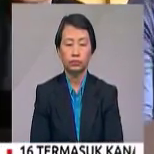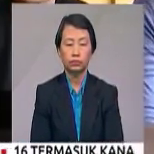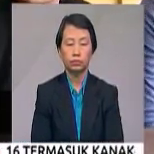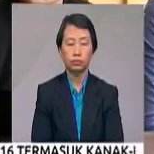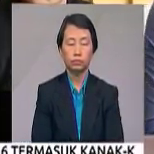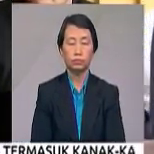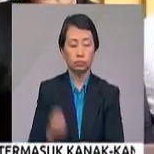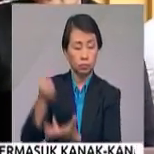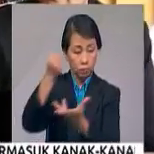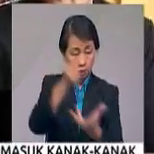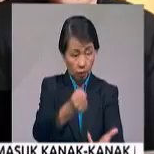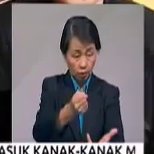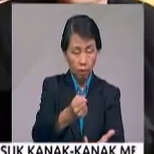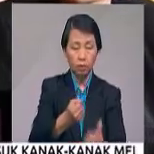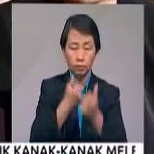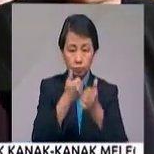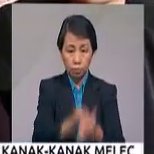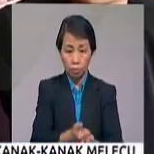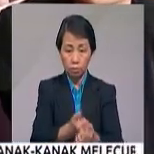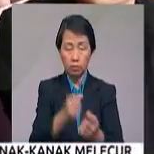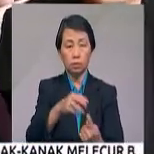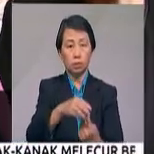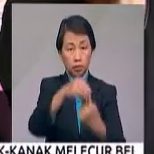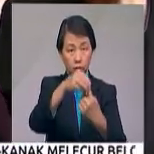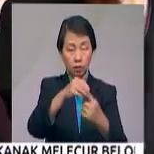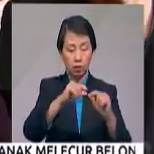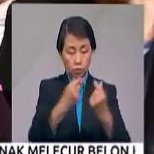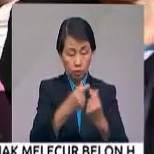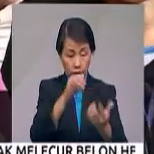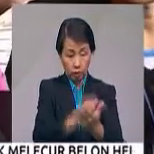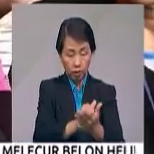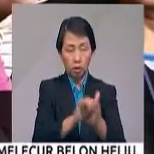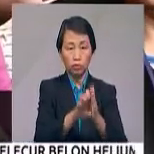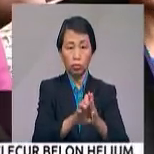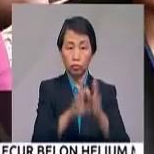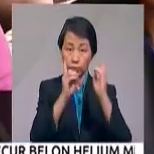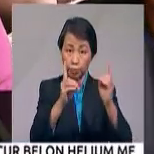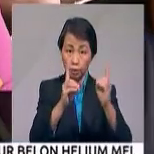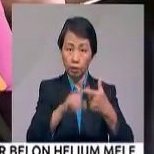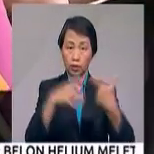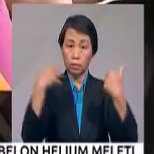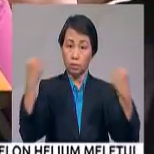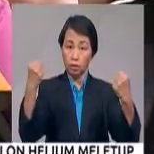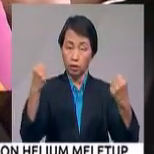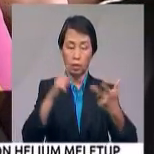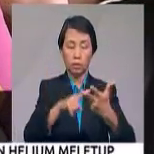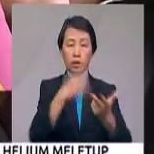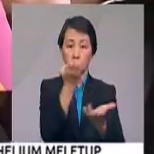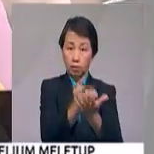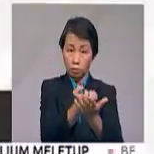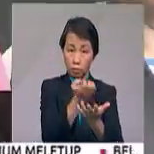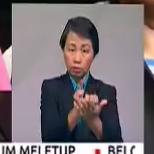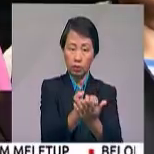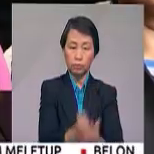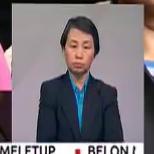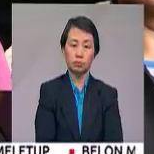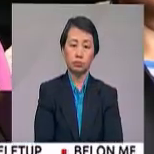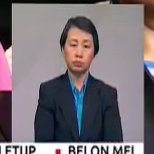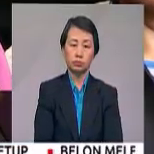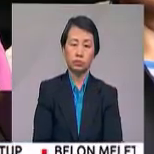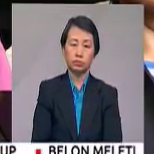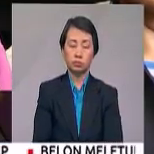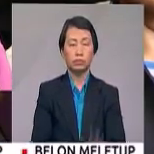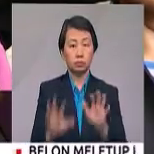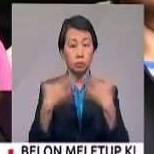Peruntukan berkenaan perlu disalur mengikut keutamaan golongan terbabit seperti pendidikan, kesihatan dan ekonomi.